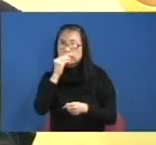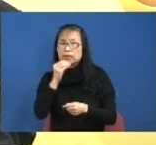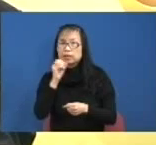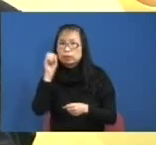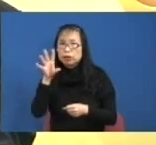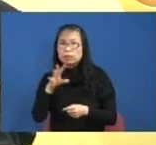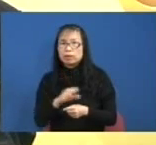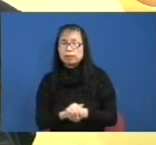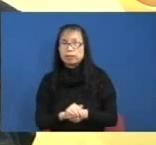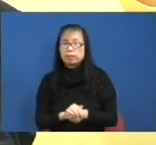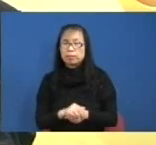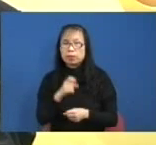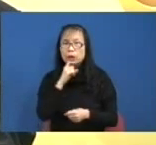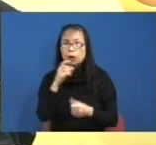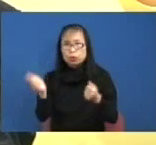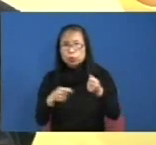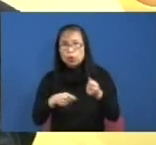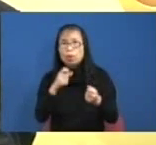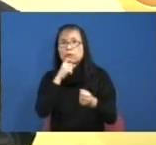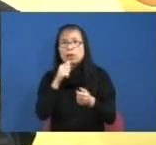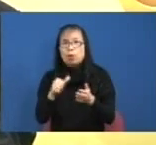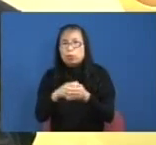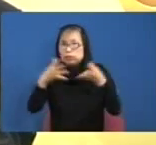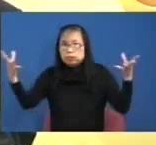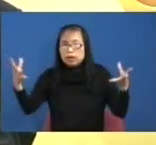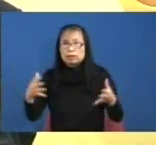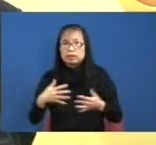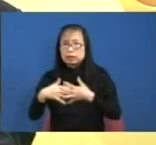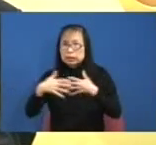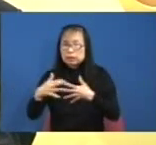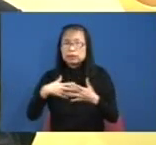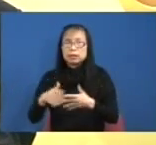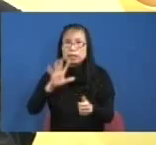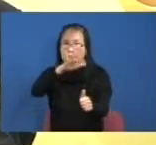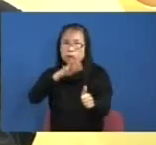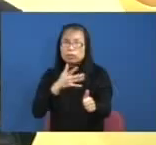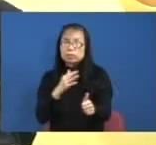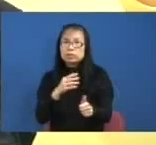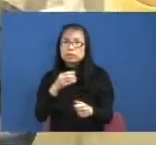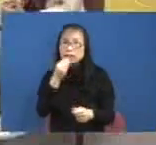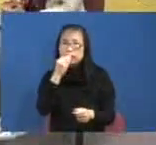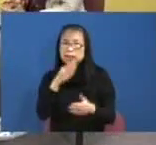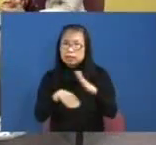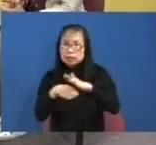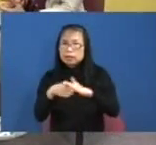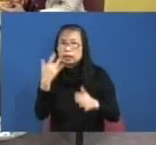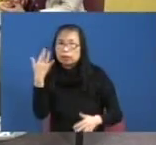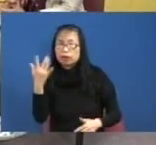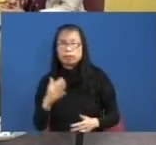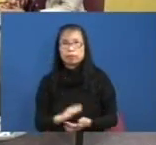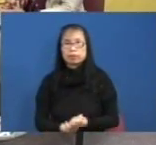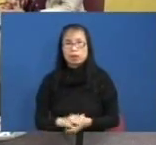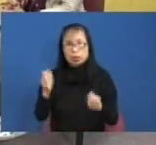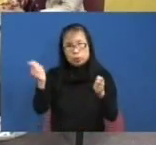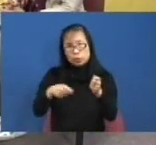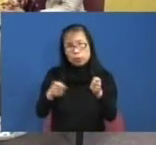咁樣，首先即係都好大件事啦。咁 影響幾多食肆啊？嗰次 其實銅鑼灣嗰區